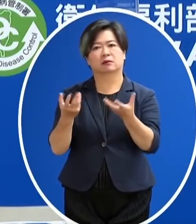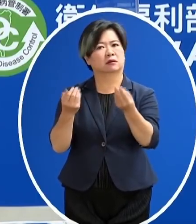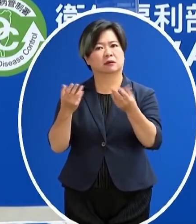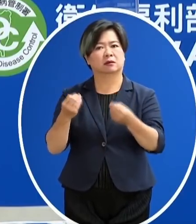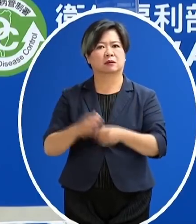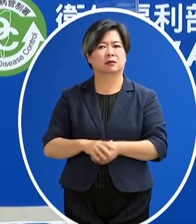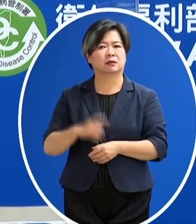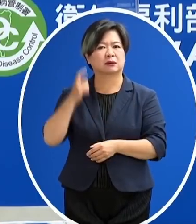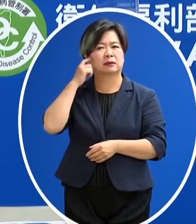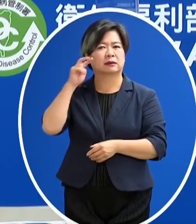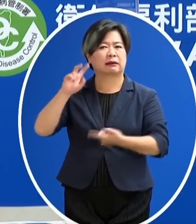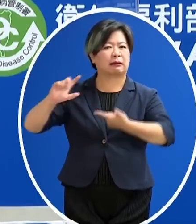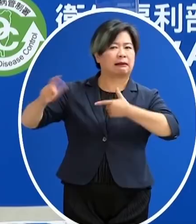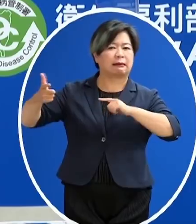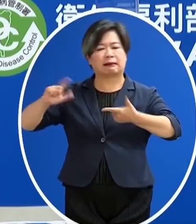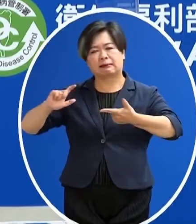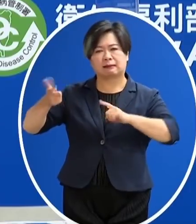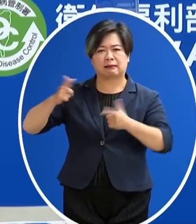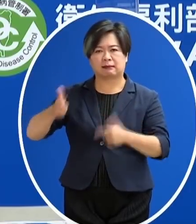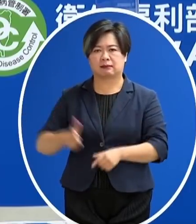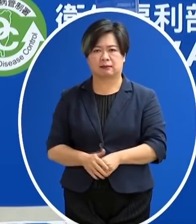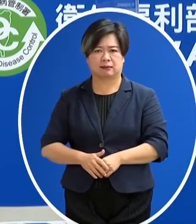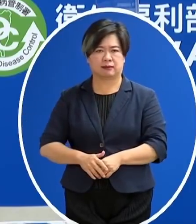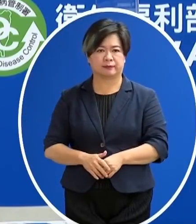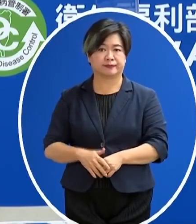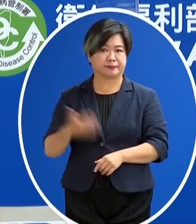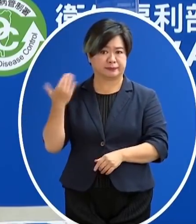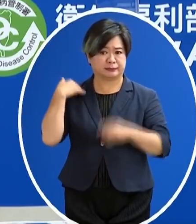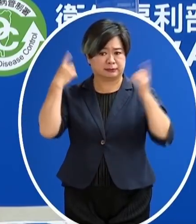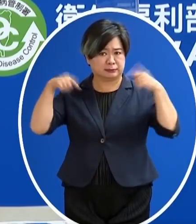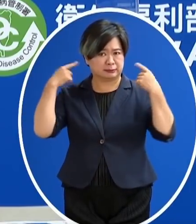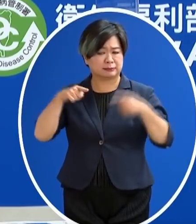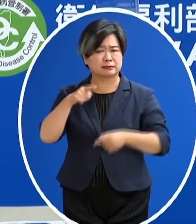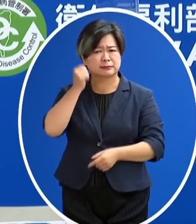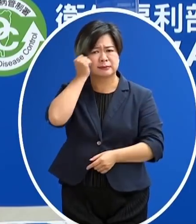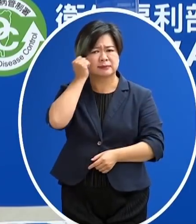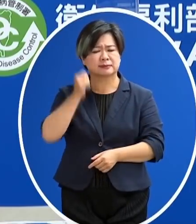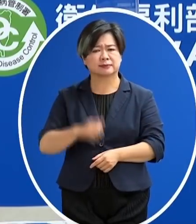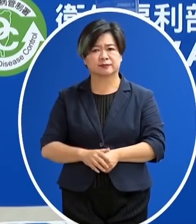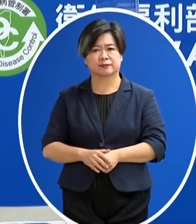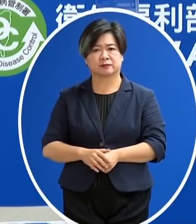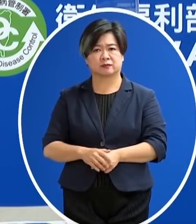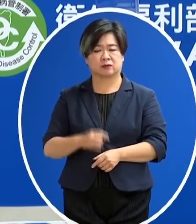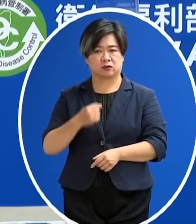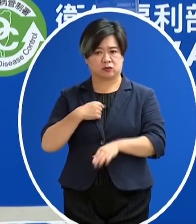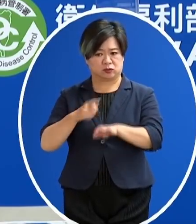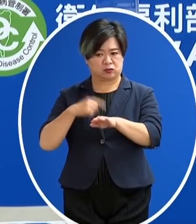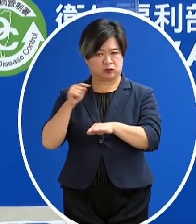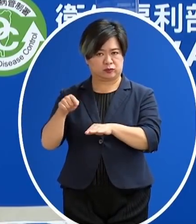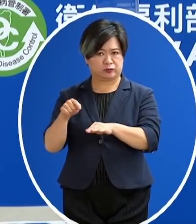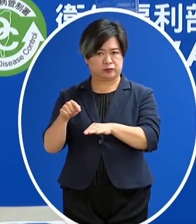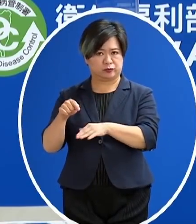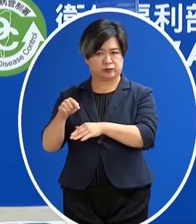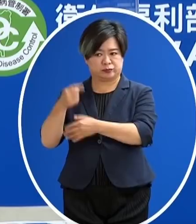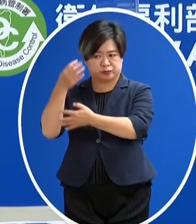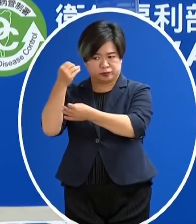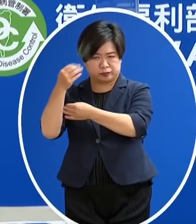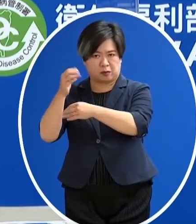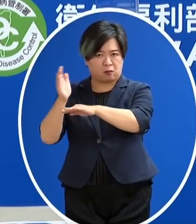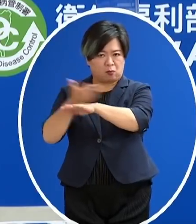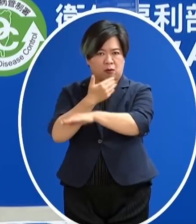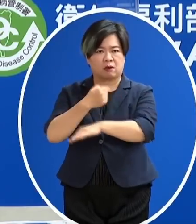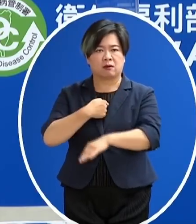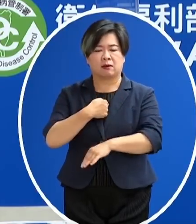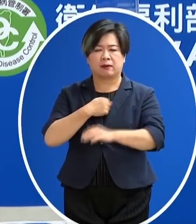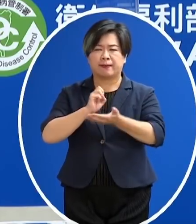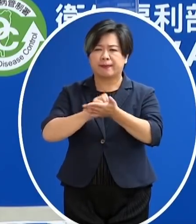意见的存在。那我们常常那时候大家也记得，就是说我从这个时间点之后，我就跟